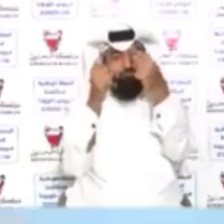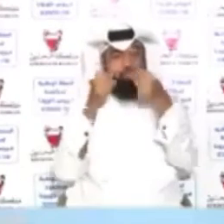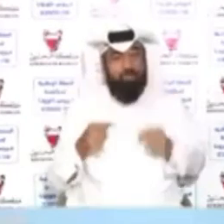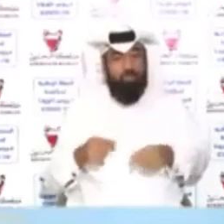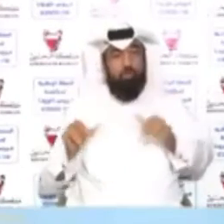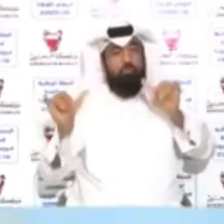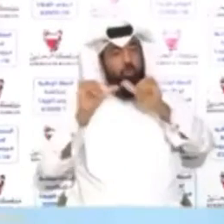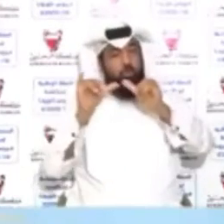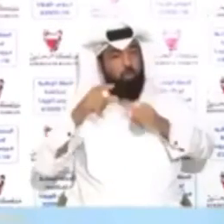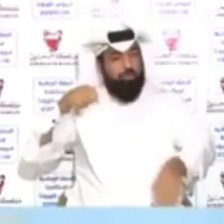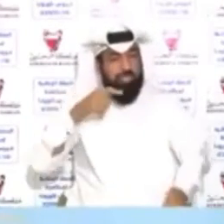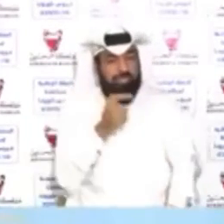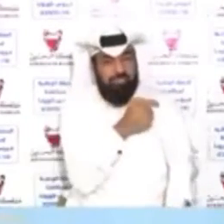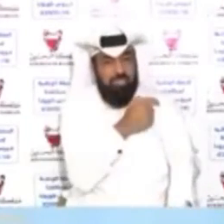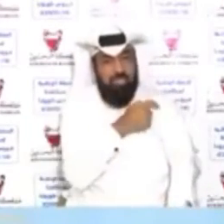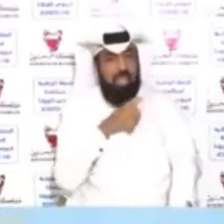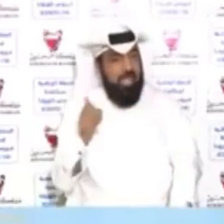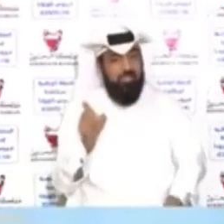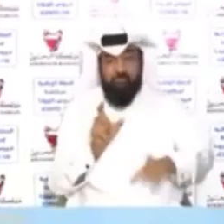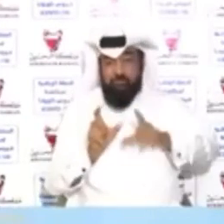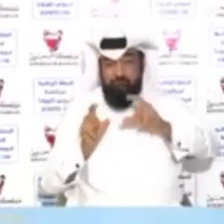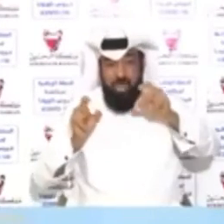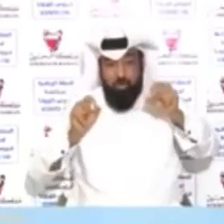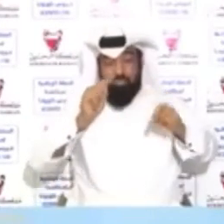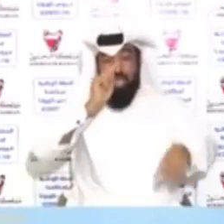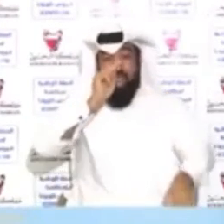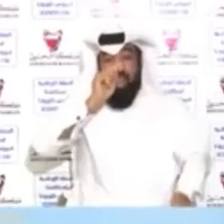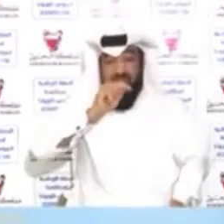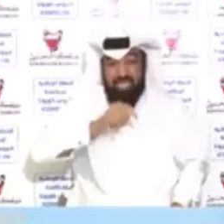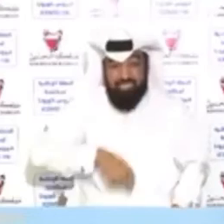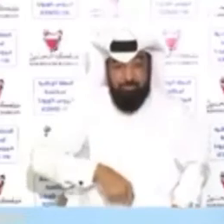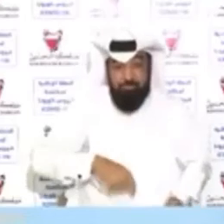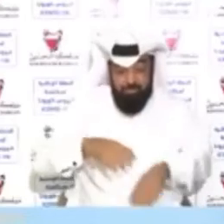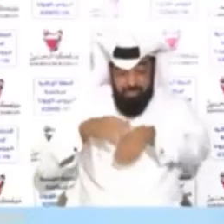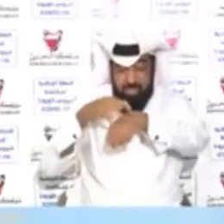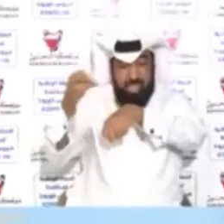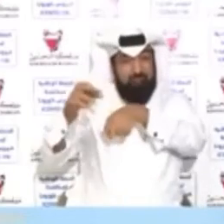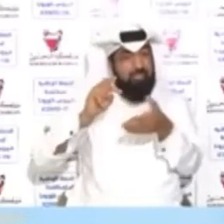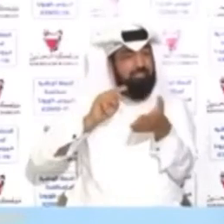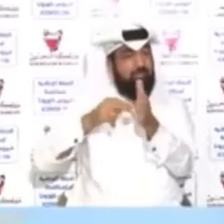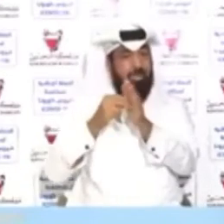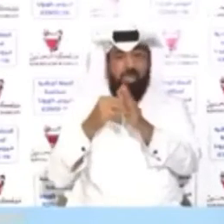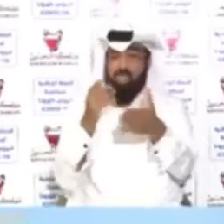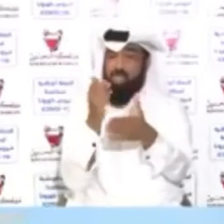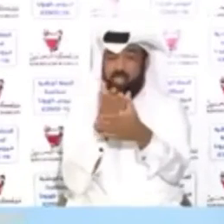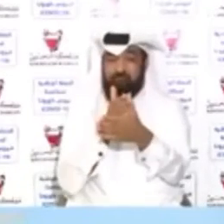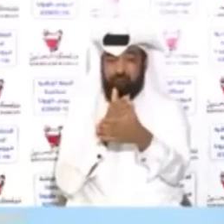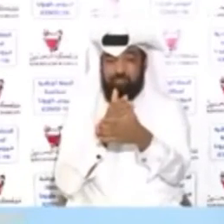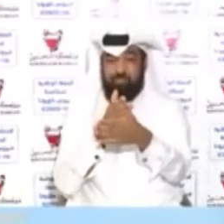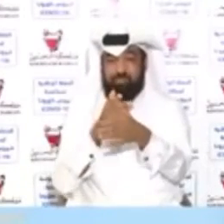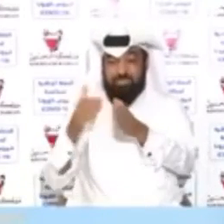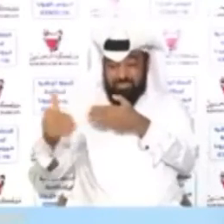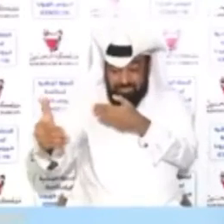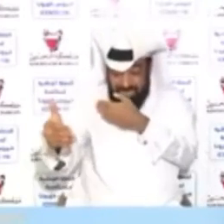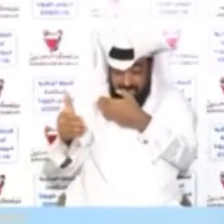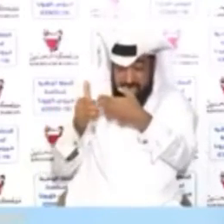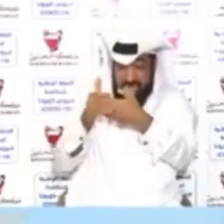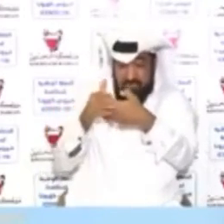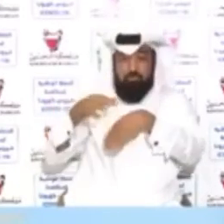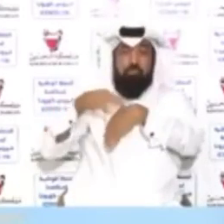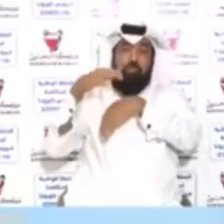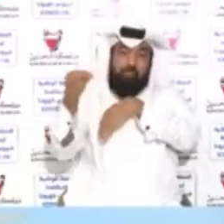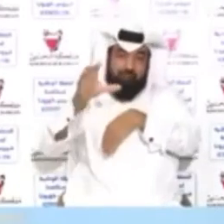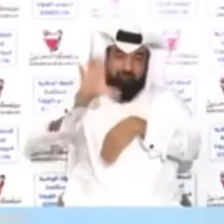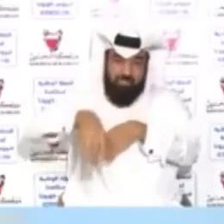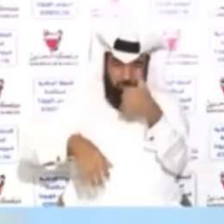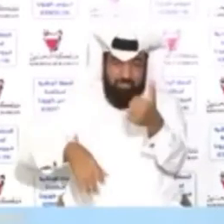وزارة الصحة، إن الفيروس يحتاج إن تكون قريب من شخص مصاب أو إن تكون تلامس إلى السطح يكون عليه الفيروس، مثل ما تفضل